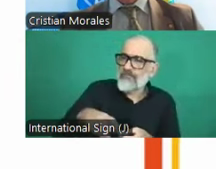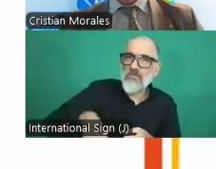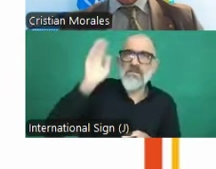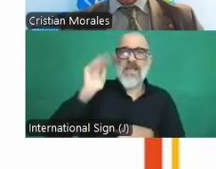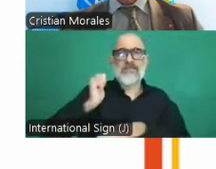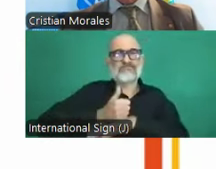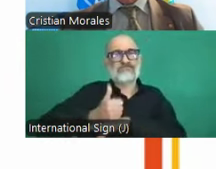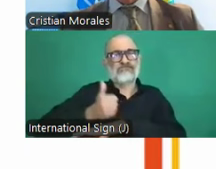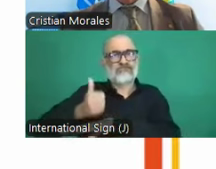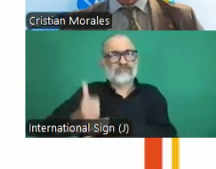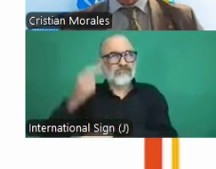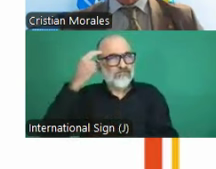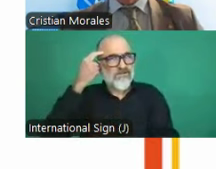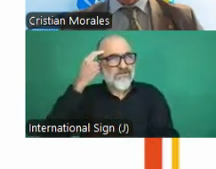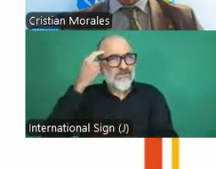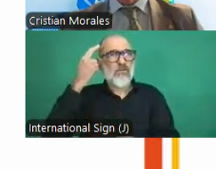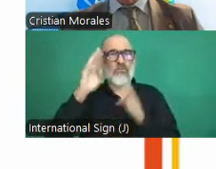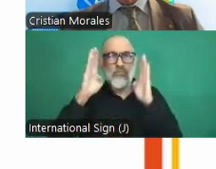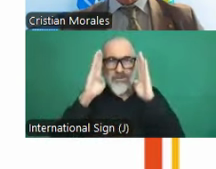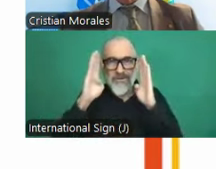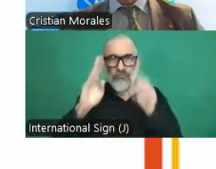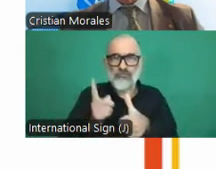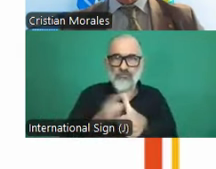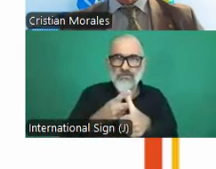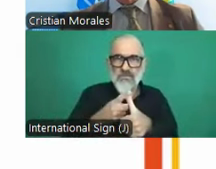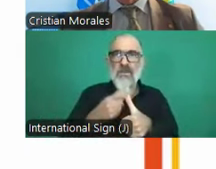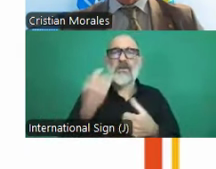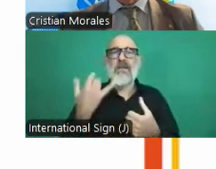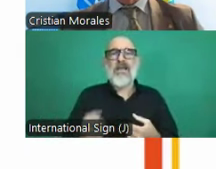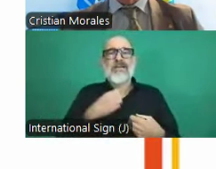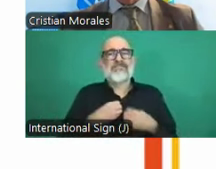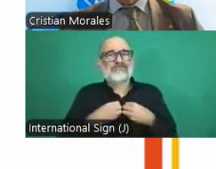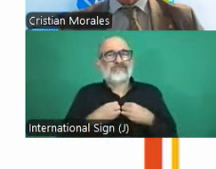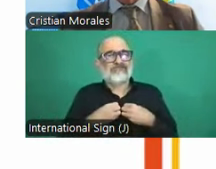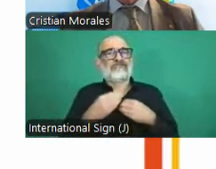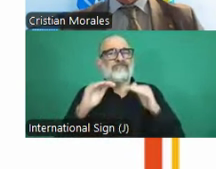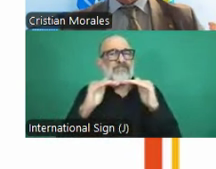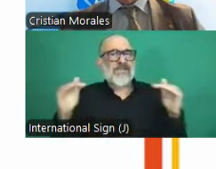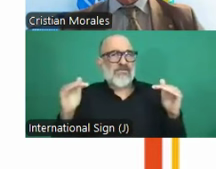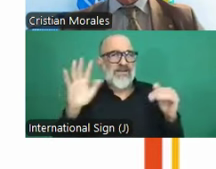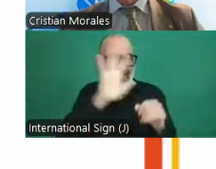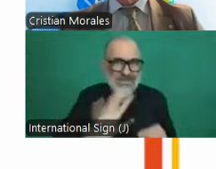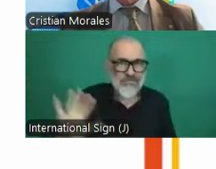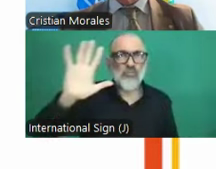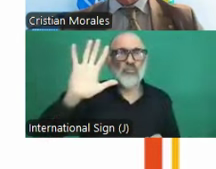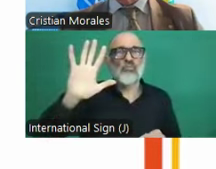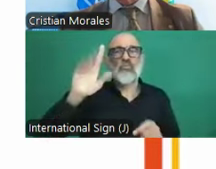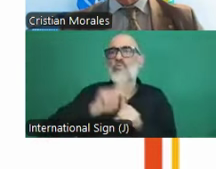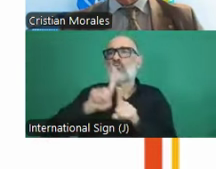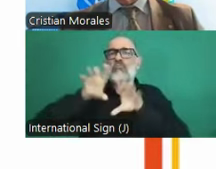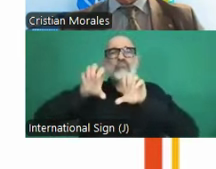a comment nivel subnacional en repenser términos de que la prise sean en charge en efectivas. matière de Bueno, santé primaire pour qu'elle estos soit son